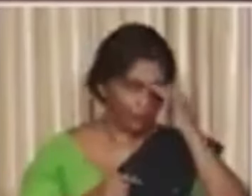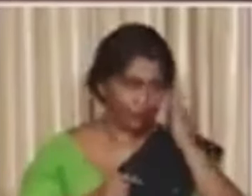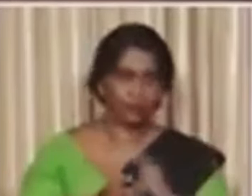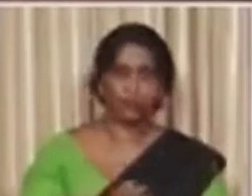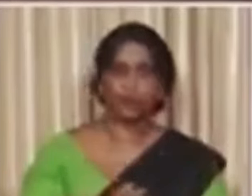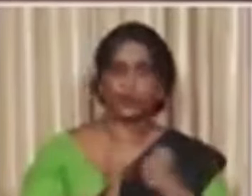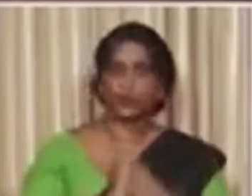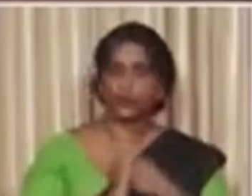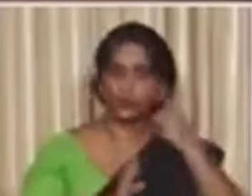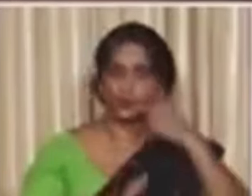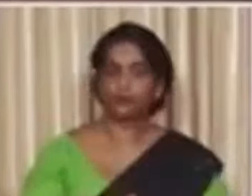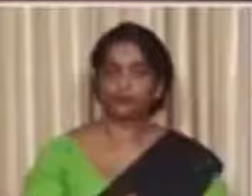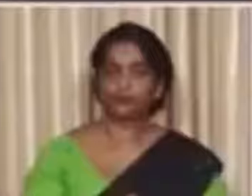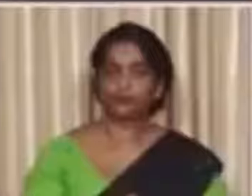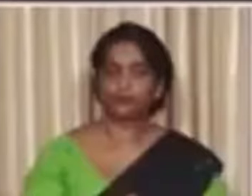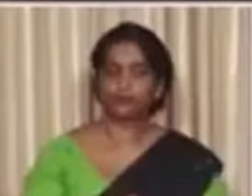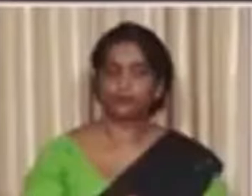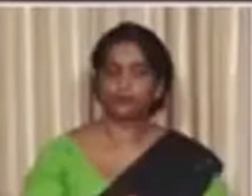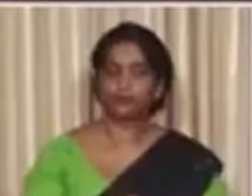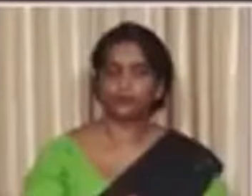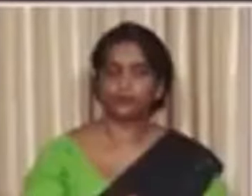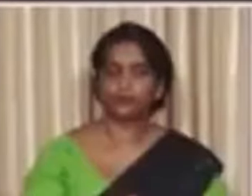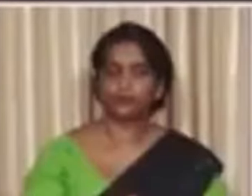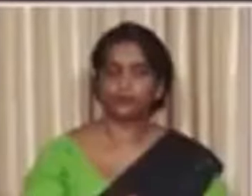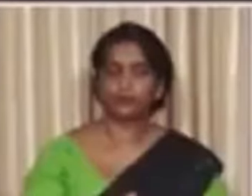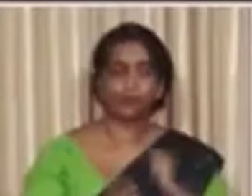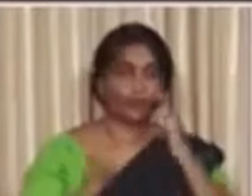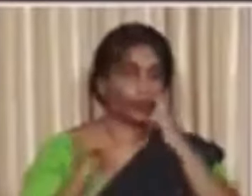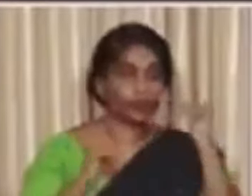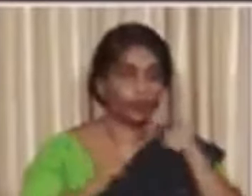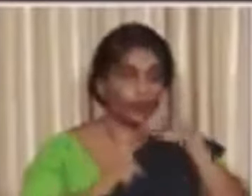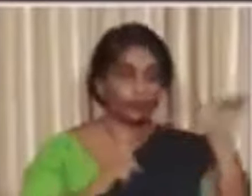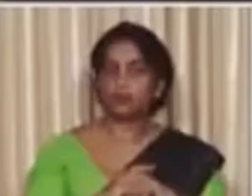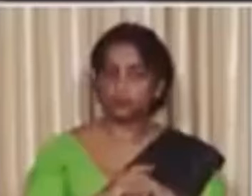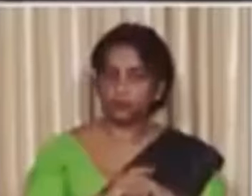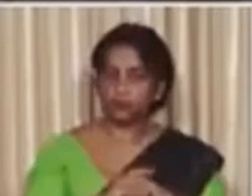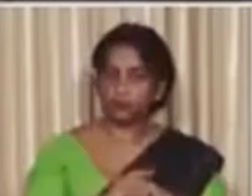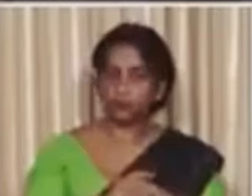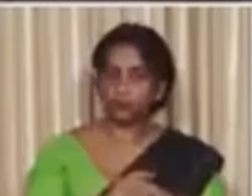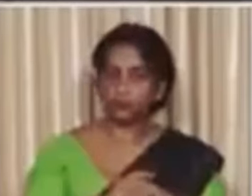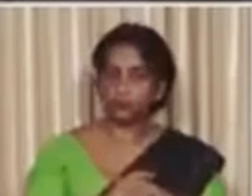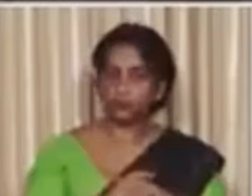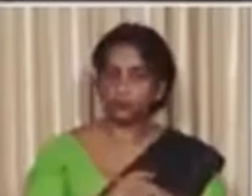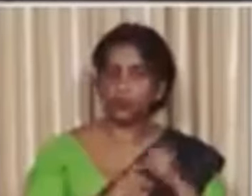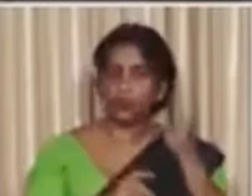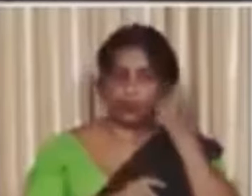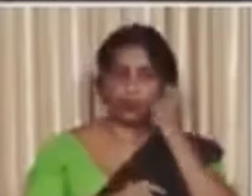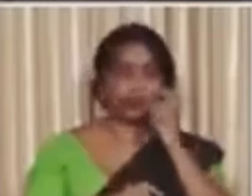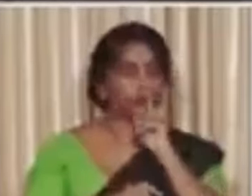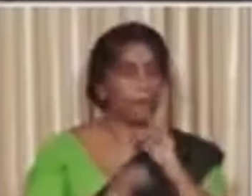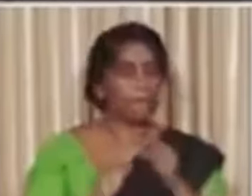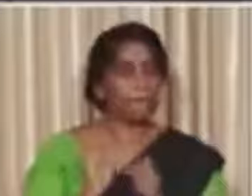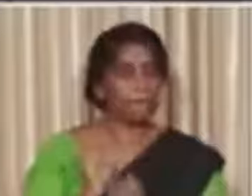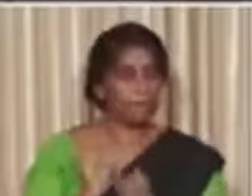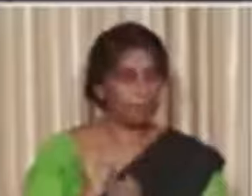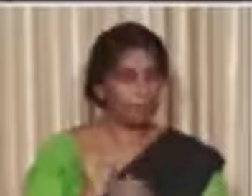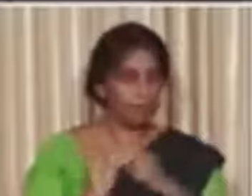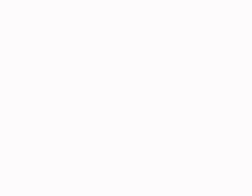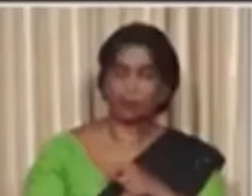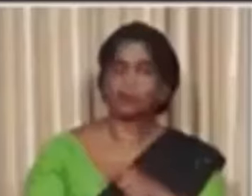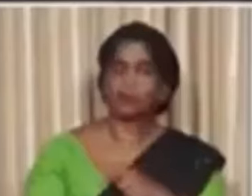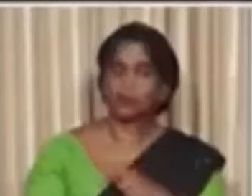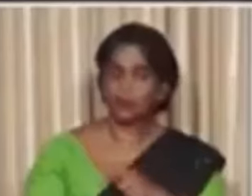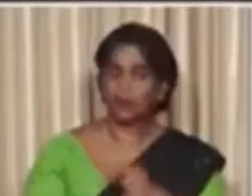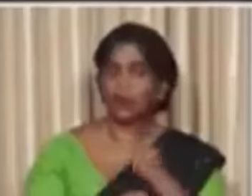ගරු නියෝජක තානායකතුමනි උඩරට ප්‍රජාව නියෝජනය කරමින් මේ අදහස ඉදිරිපත් කරපු මනෝ ගණේෂන්